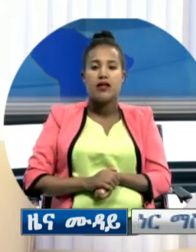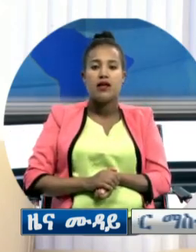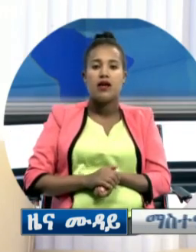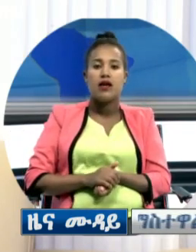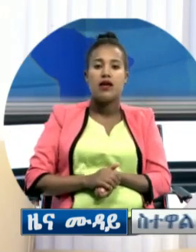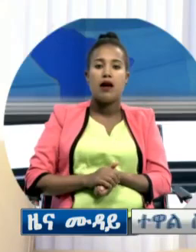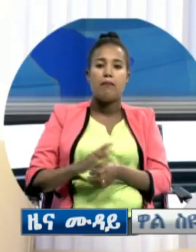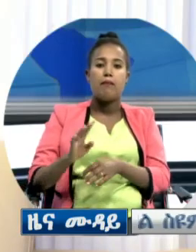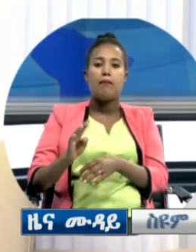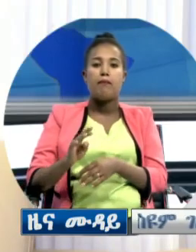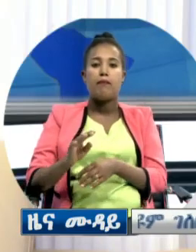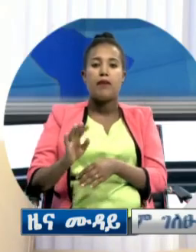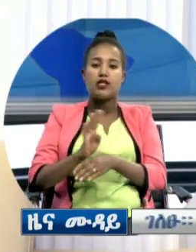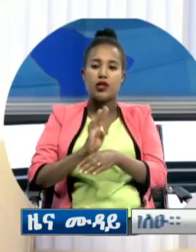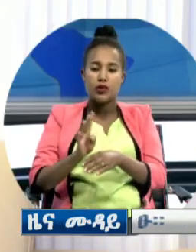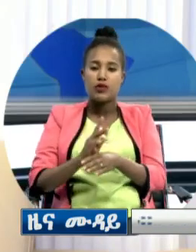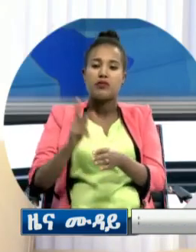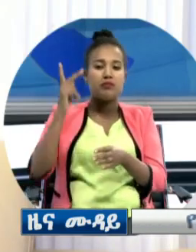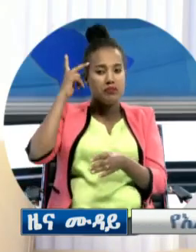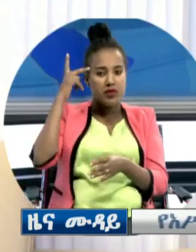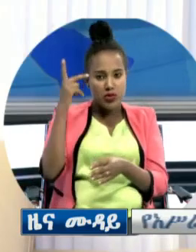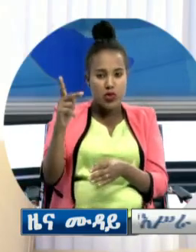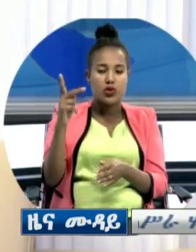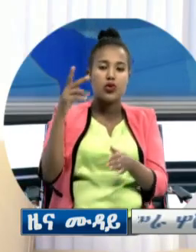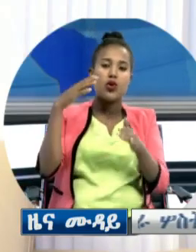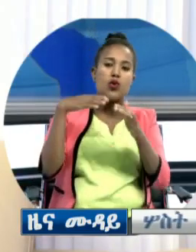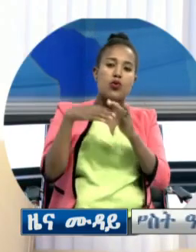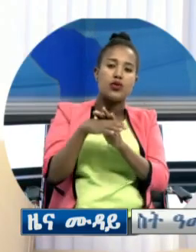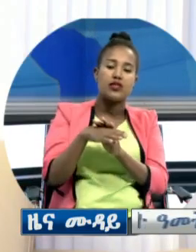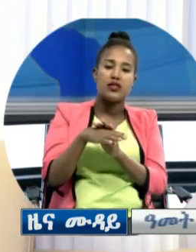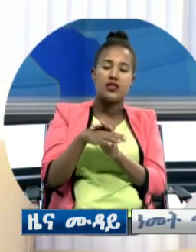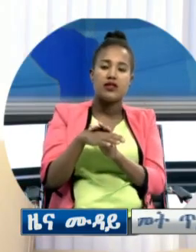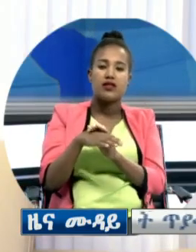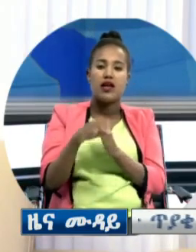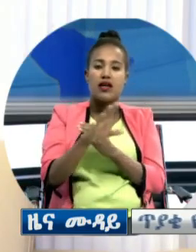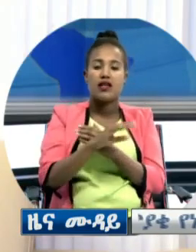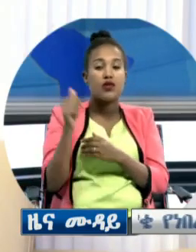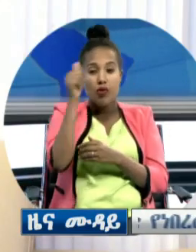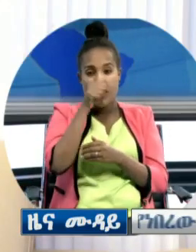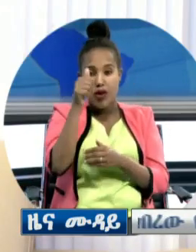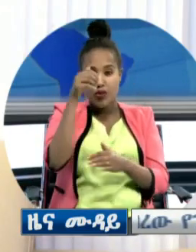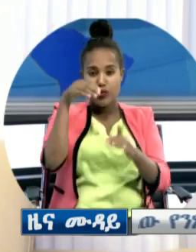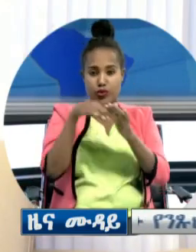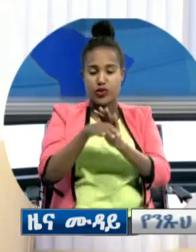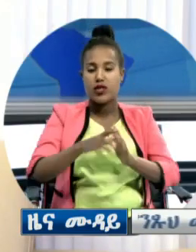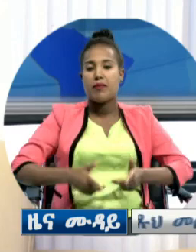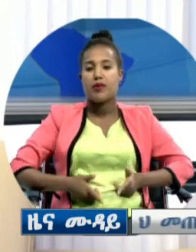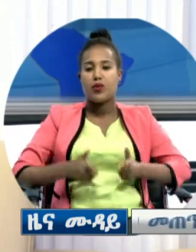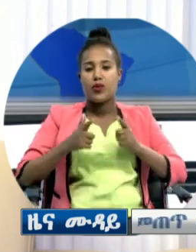ለአምባሳደሮች፣ ለሚኒስተሮች፣ በውጭ ሀገርና በውስጥ ኢትዮጵያ ውስጥ ለሚኖሩ